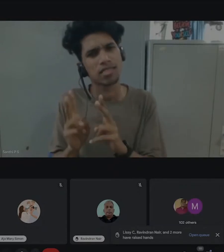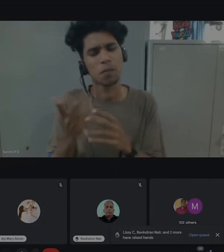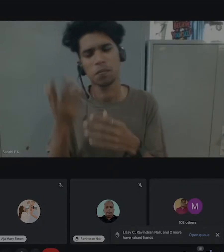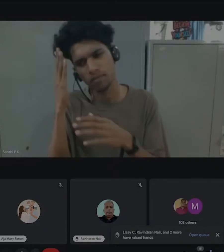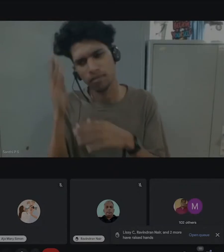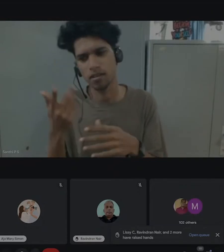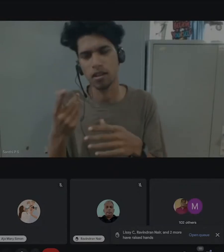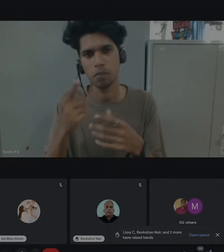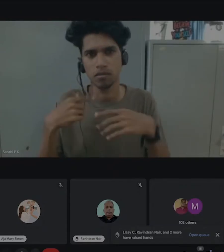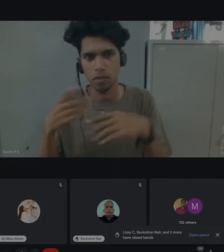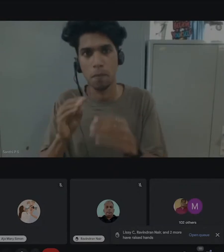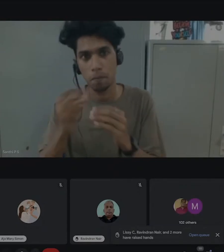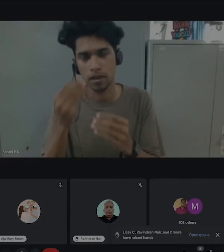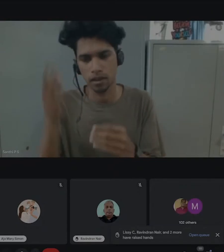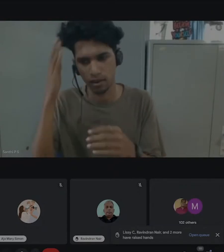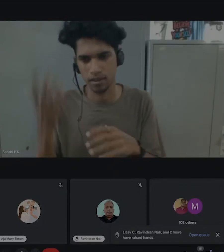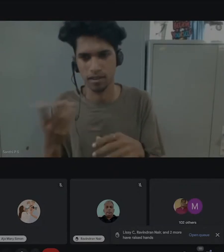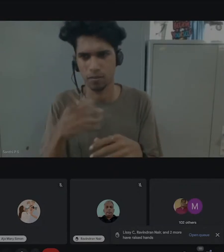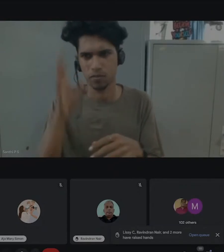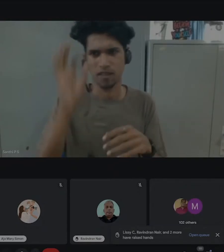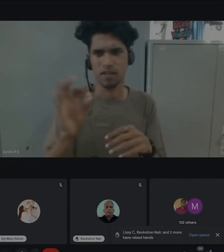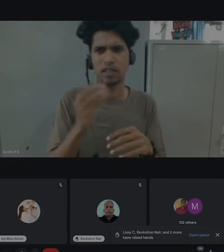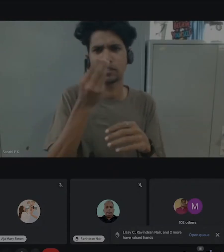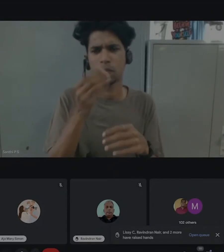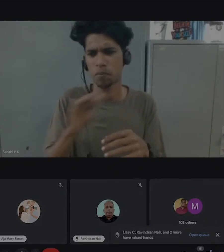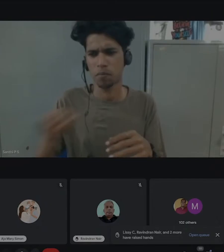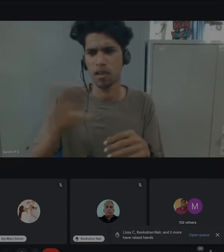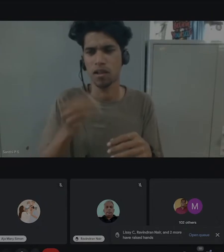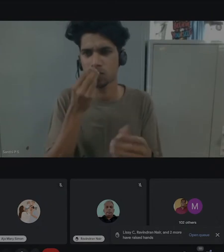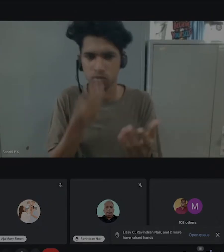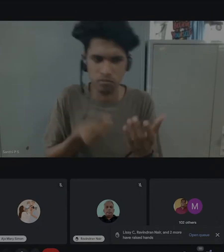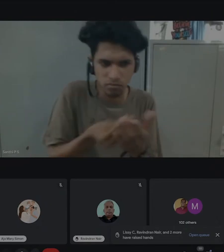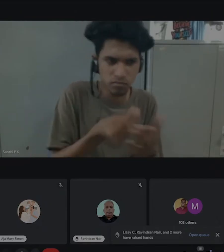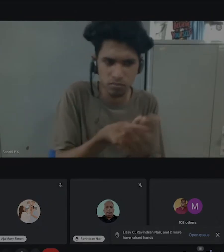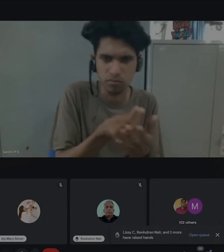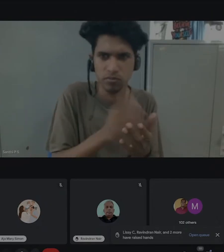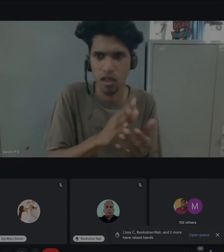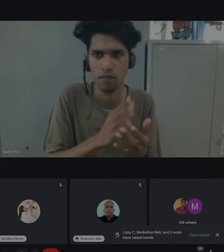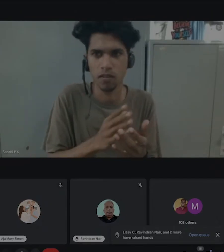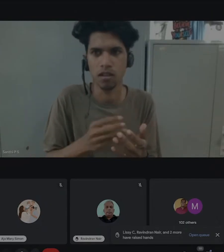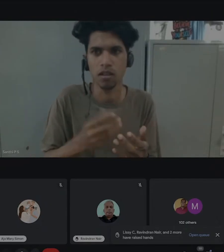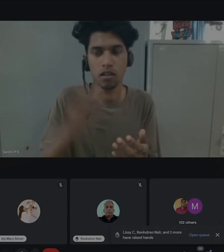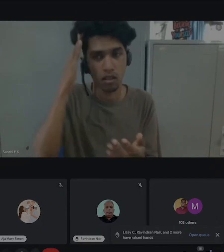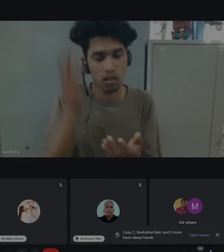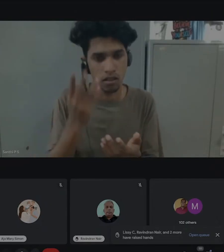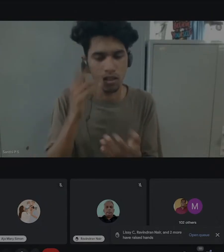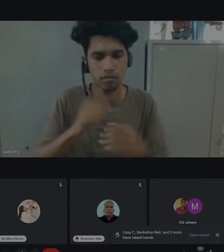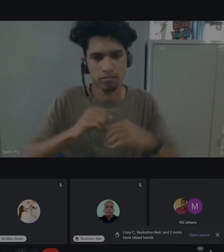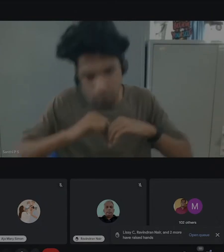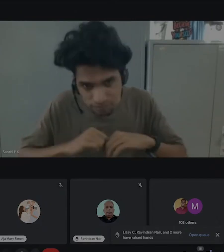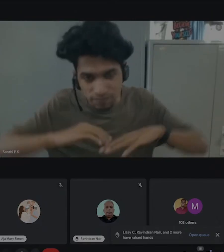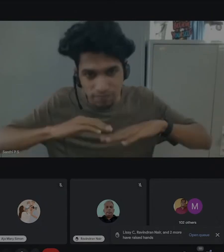നമ്മൾ ഉയർത്തിയിരുത്തിട്ട് പൊതുവെ ചില കുഞ്ഞുങ്ങളെല്ലാം നമ്മൾ ഫീഡിങ് എല്ലാം ചെയ്യുന്ന സമയത്ത് കാണുന്നത് കിടത്തി ഭക്ഷണം കൊടുക്കുന്നത്.